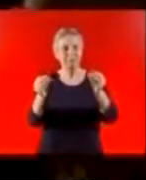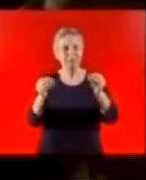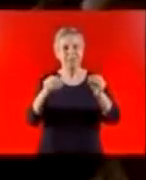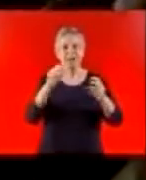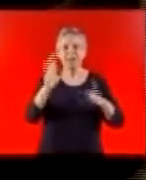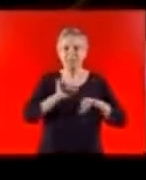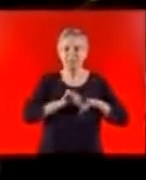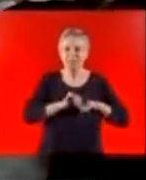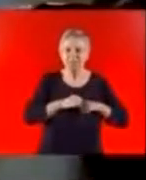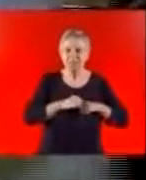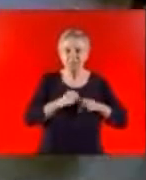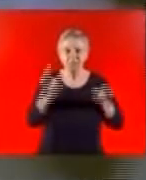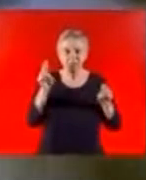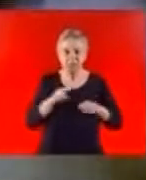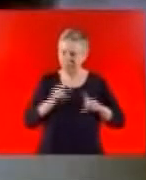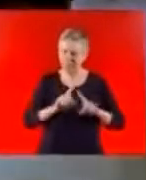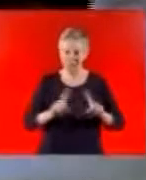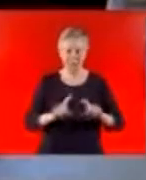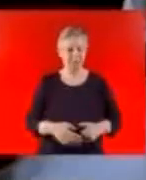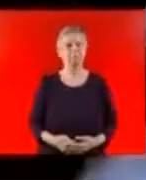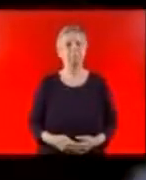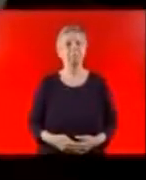σύνεδροι του τρίτου συνεδρίου μας,